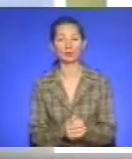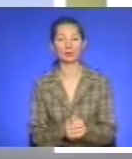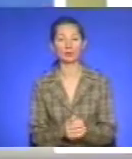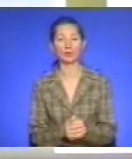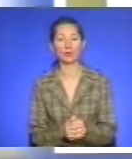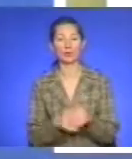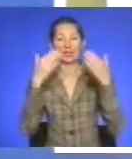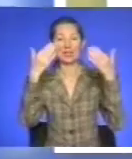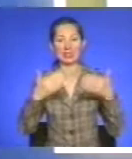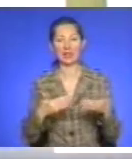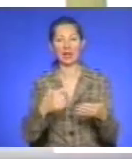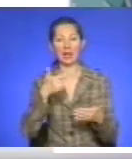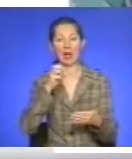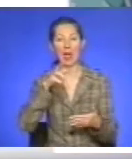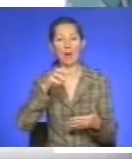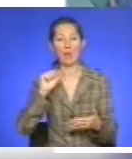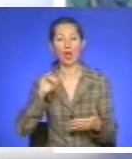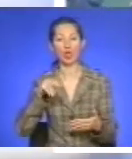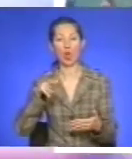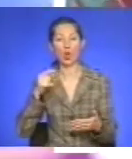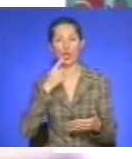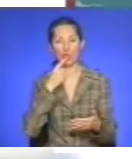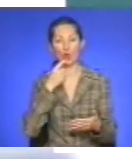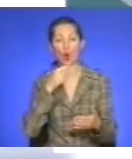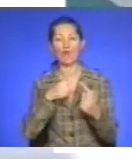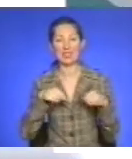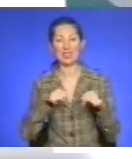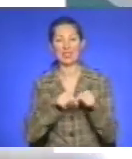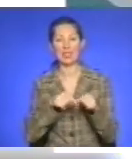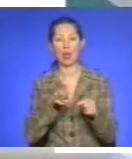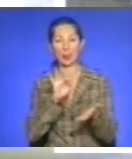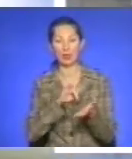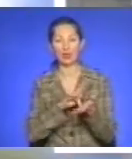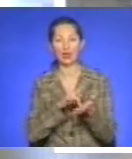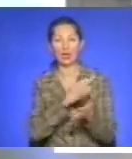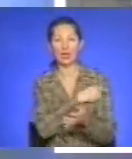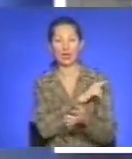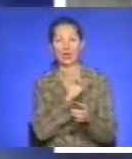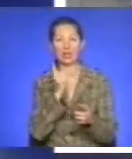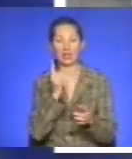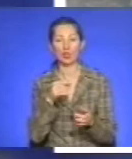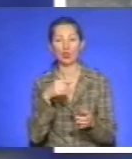На стінах гематологічного відділення міської дитячої лікарні – казковий світ.